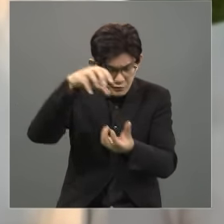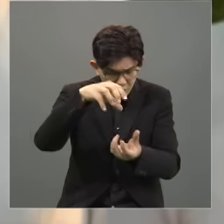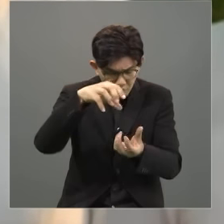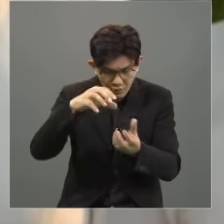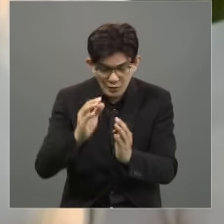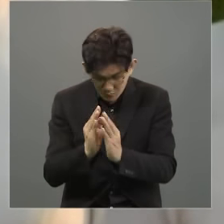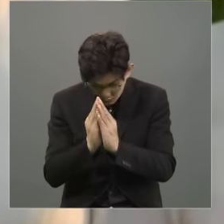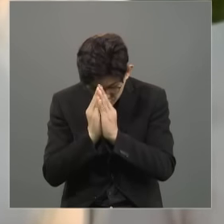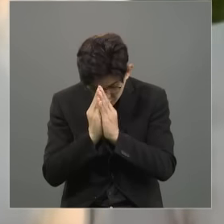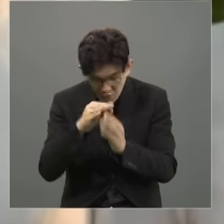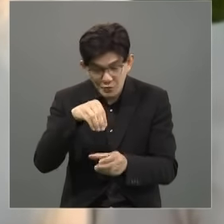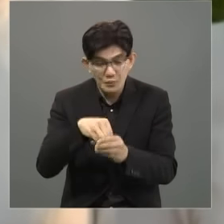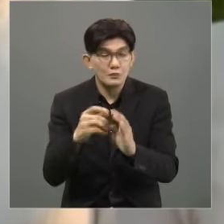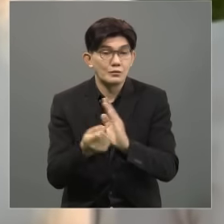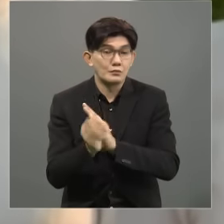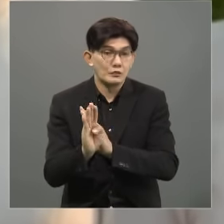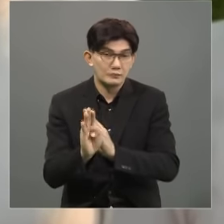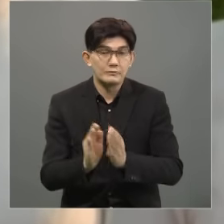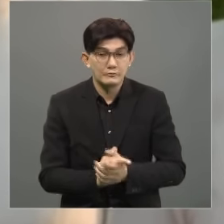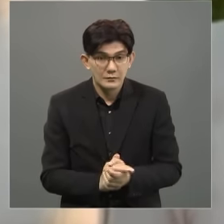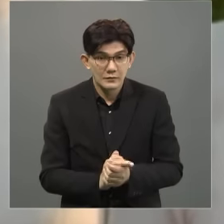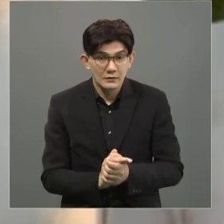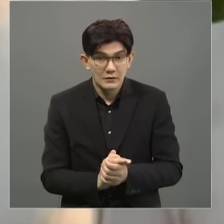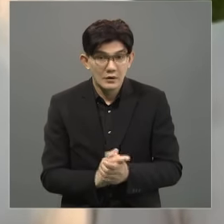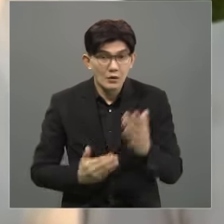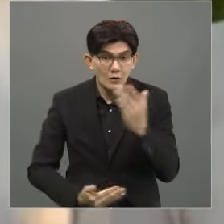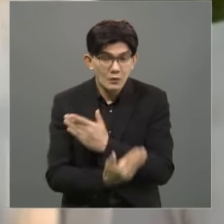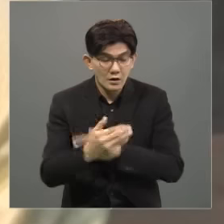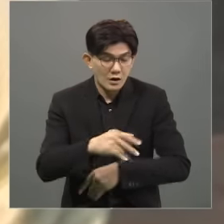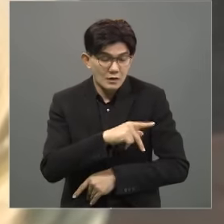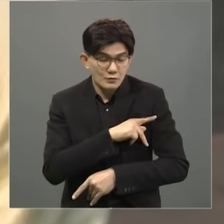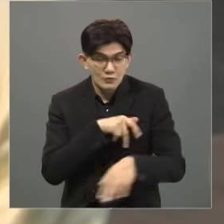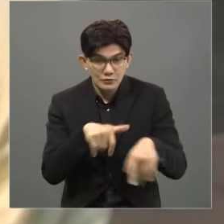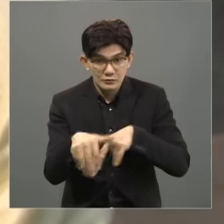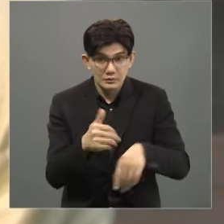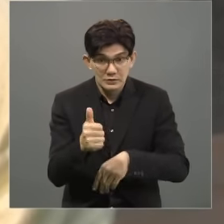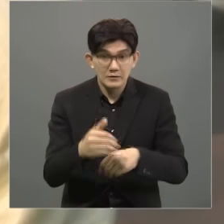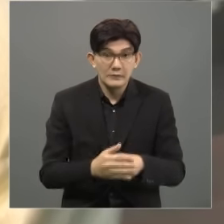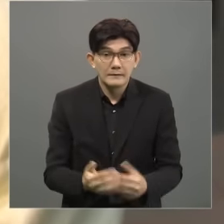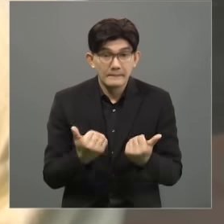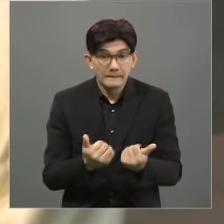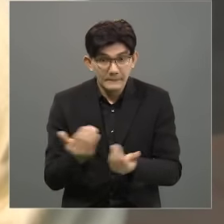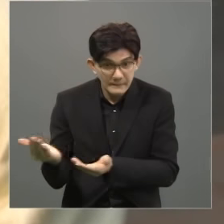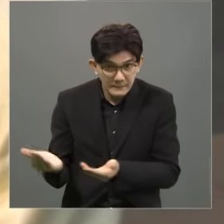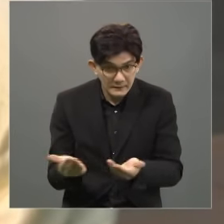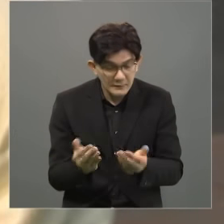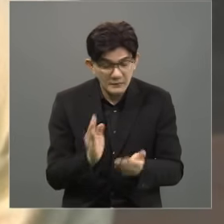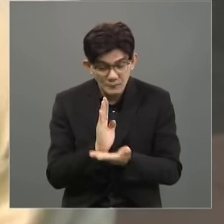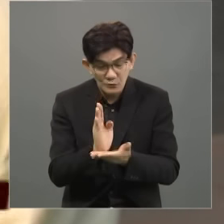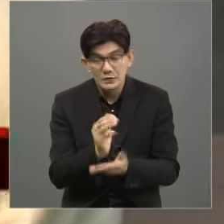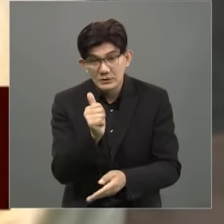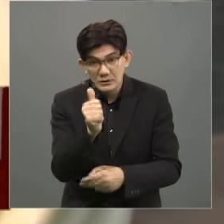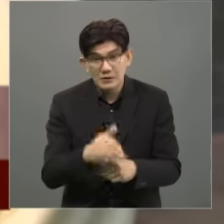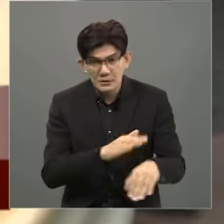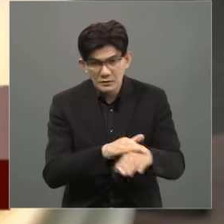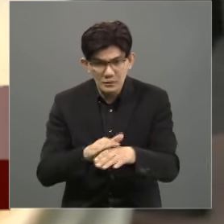าที่จังหวัดอุบลเป็นโอกาสของชาวพุทธเราครับ อันนี้ส่งครั้งนี้เป็นอันสงใหญ่อยากเชิญ